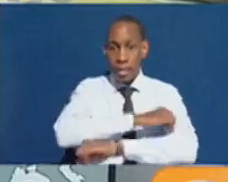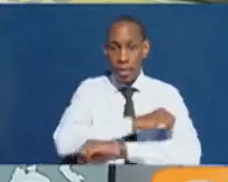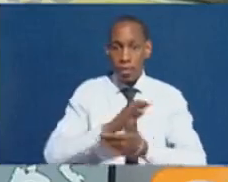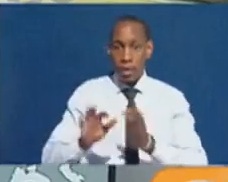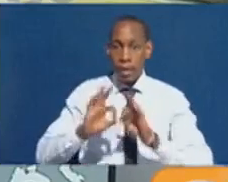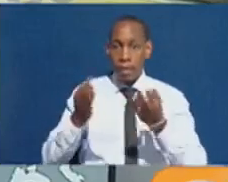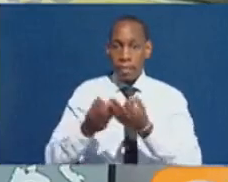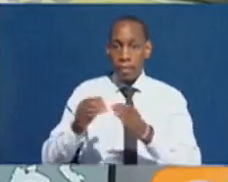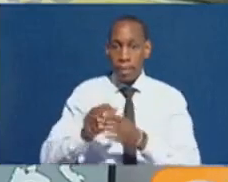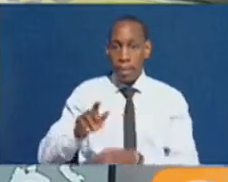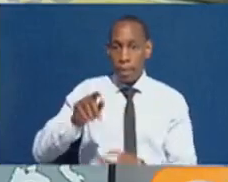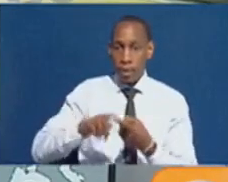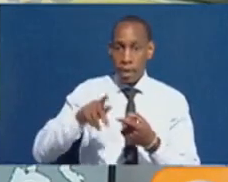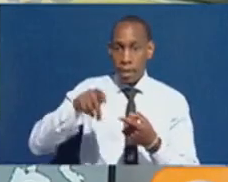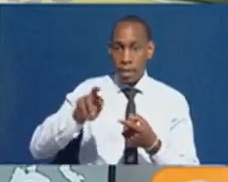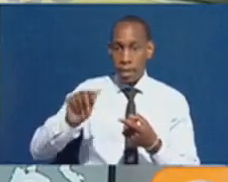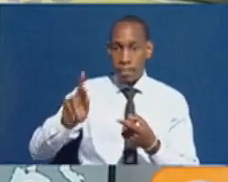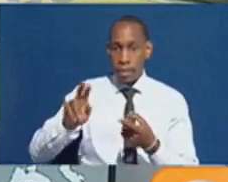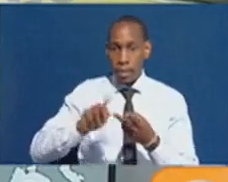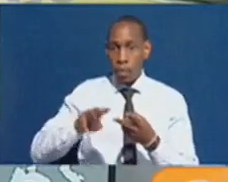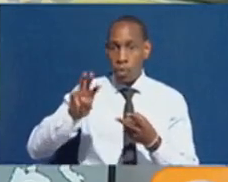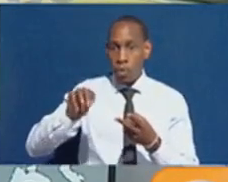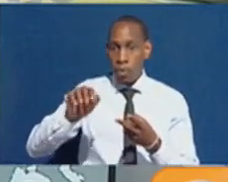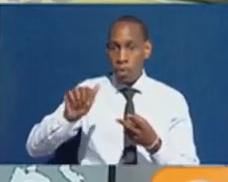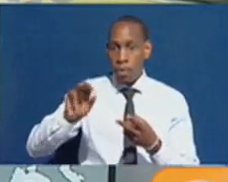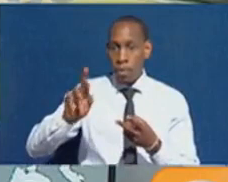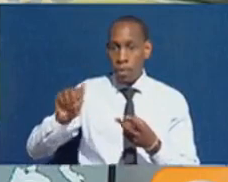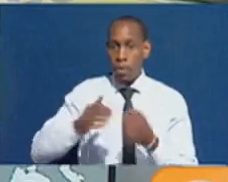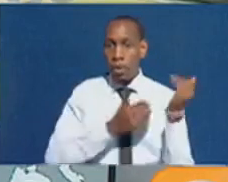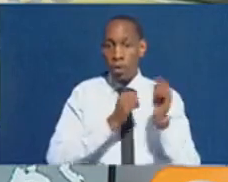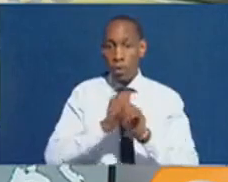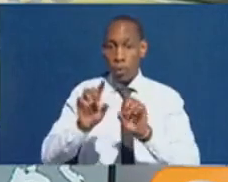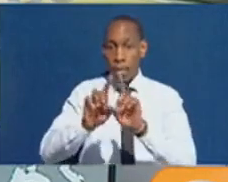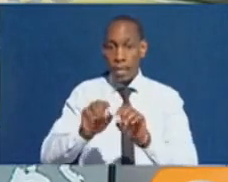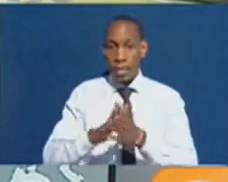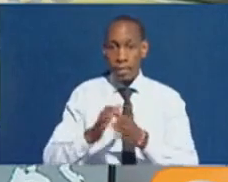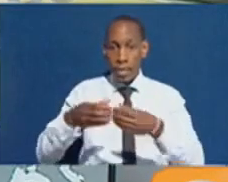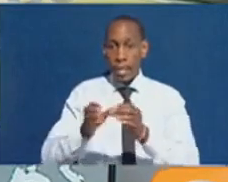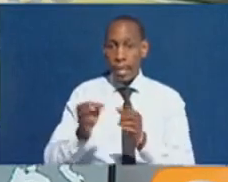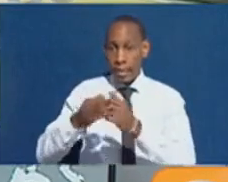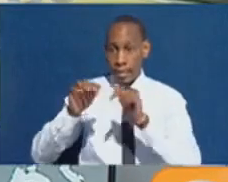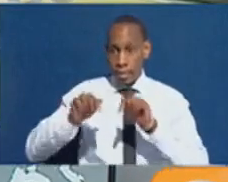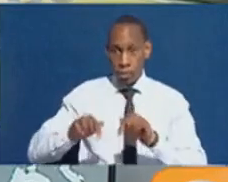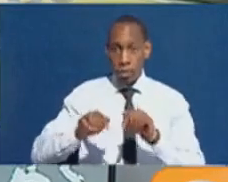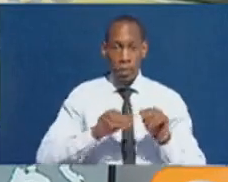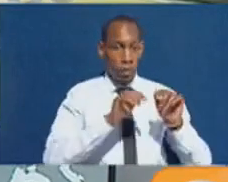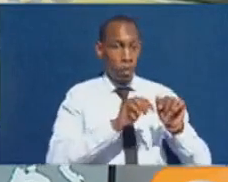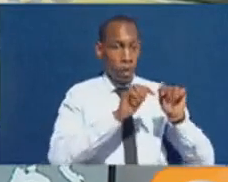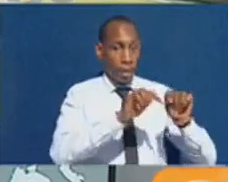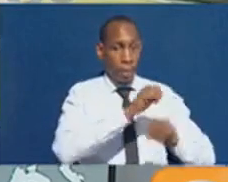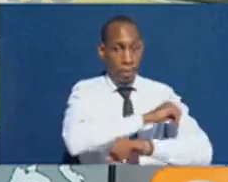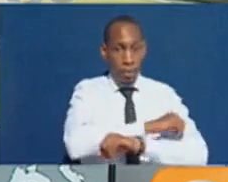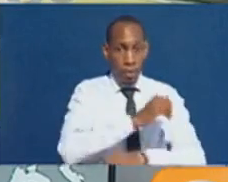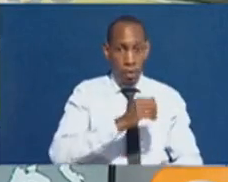Peter Mwangangi na Russel Macharia walitarajiwa kufanya mitihani ya darasa la nane leo. Wanalaumu shule hiyo